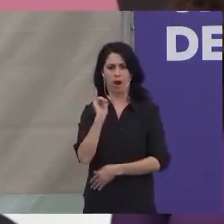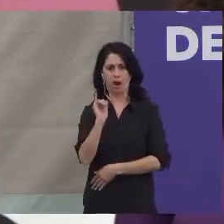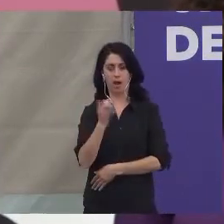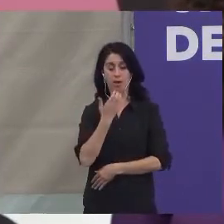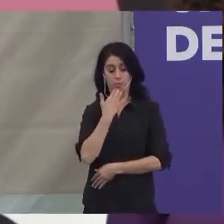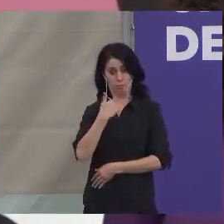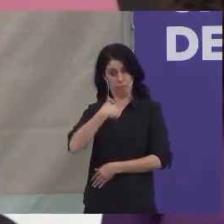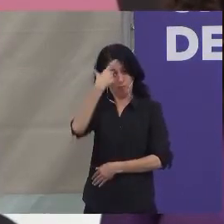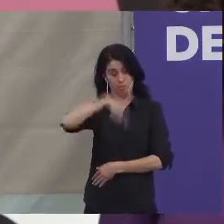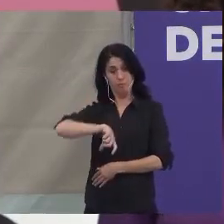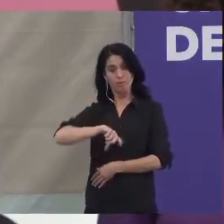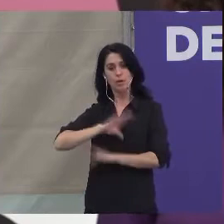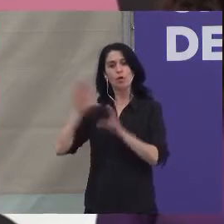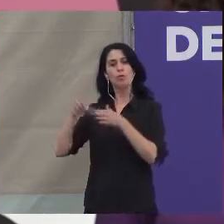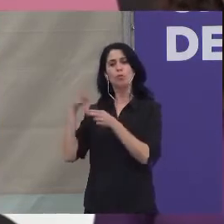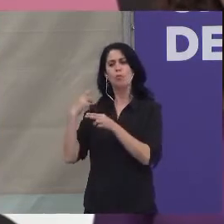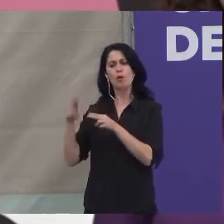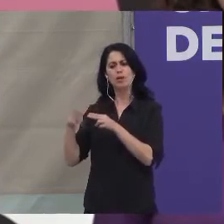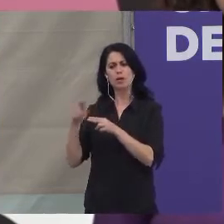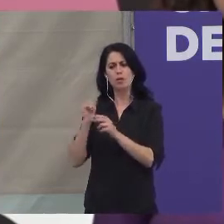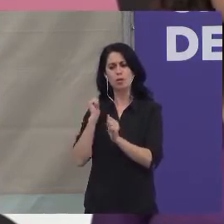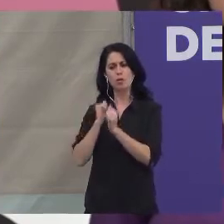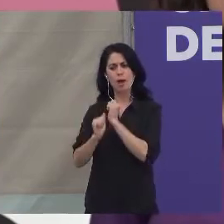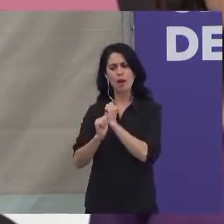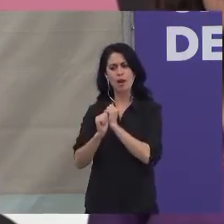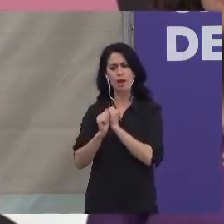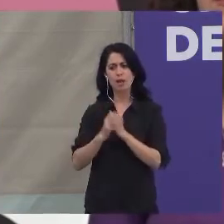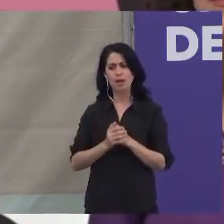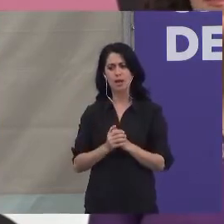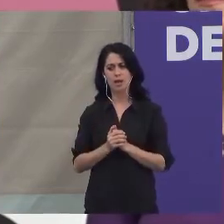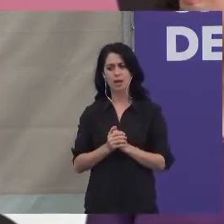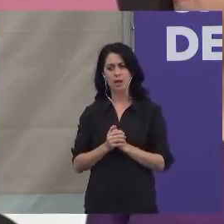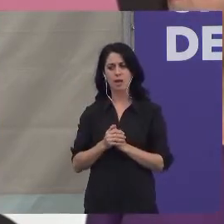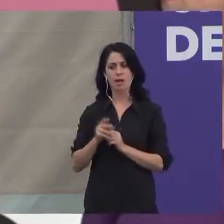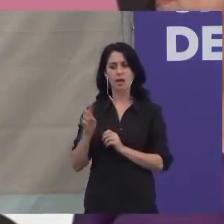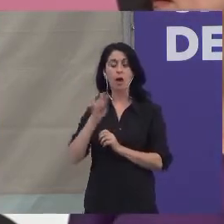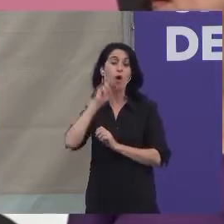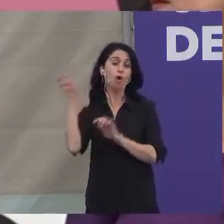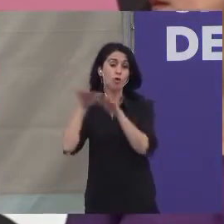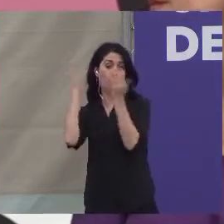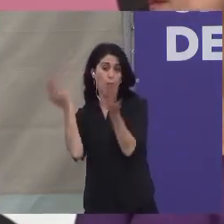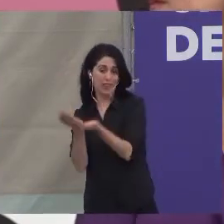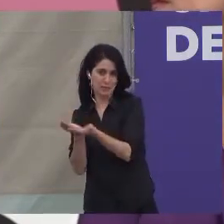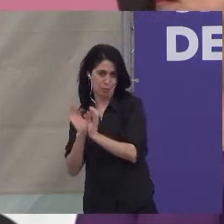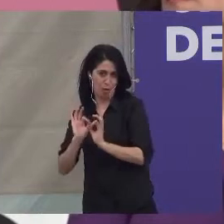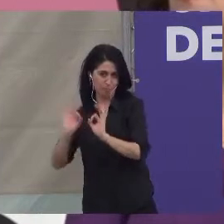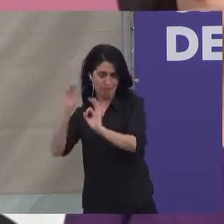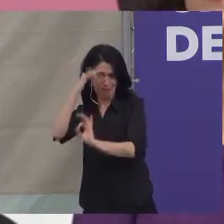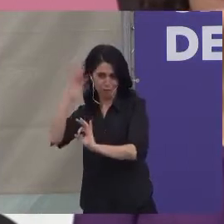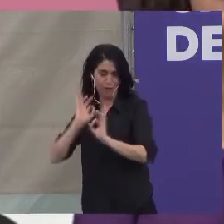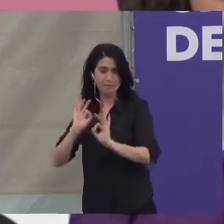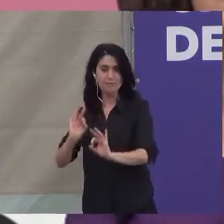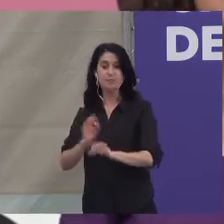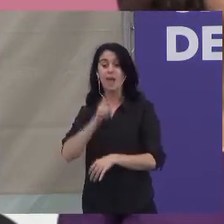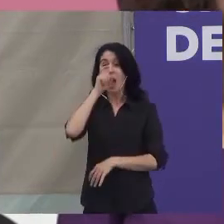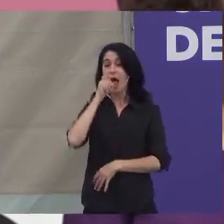polític que és l'altermundisme. I és espai polític que allà als 2000, a l'any 2000,